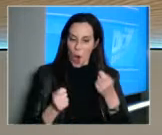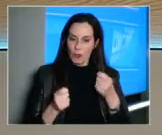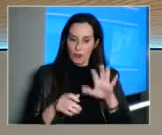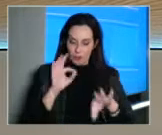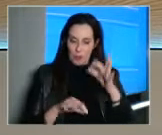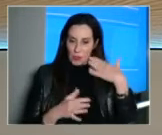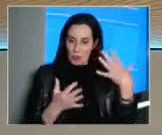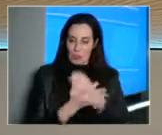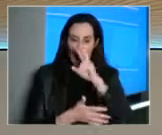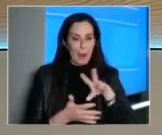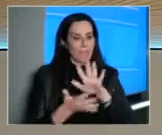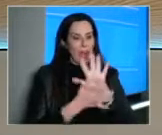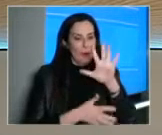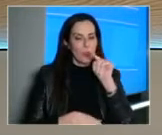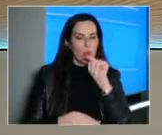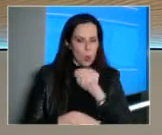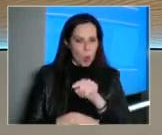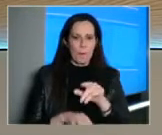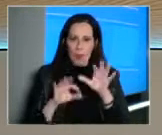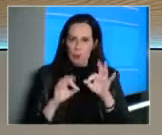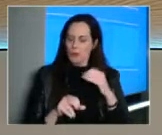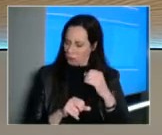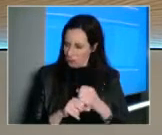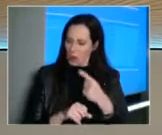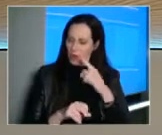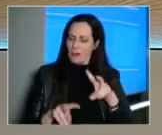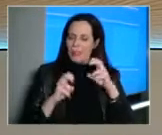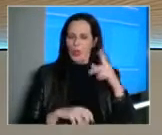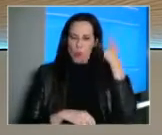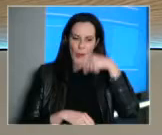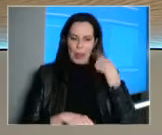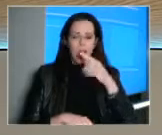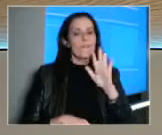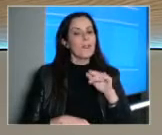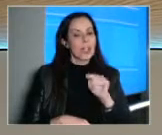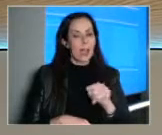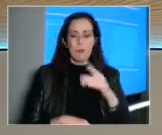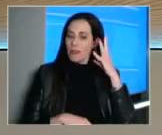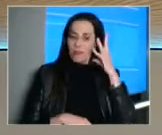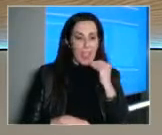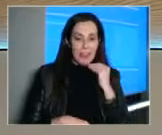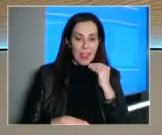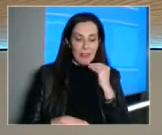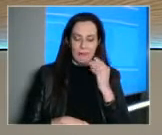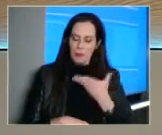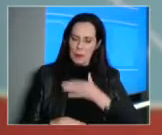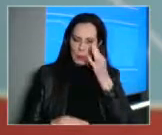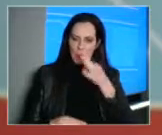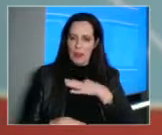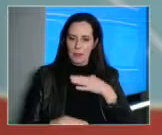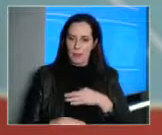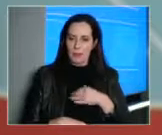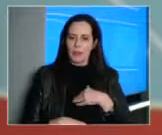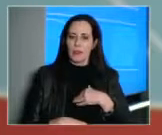מאז ניצח ב-2015, הוא בהחלט עושה שימוש במראה שלו, וגם נהנה מאוד מתשומת הלב.